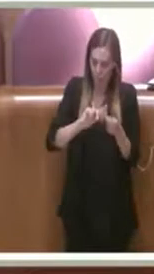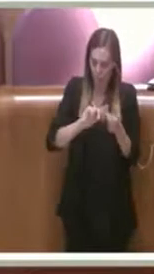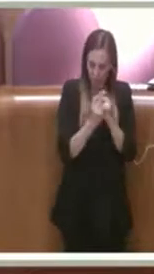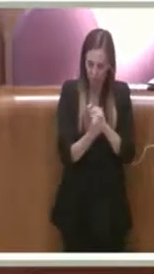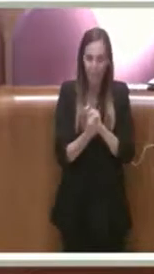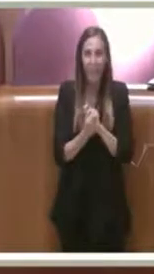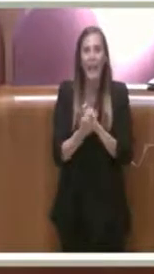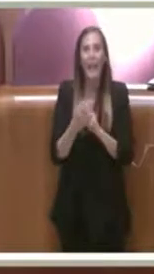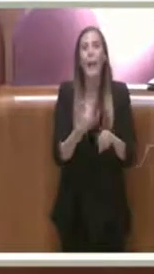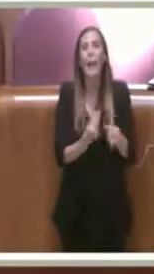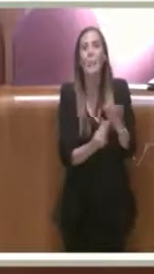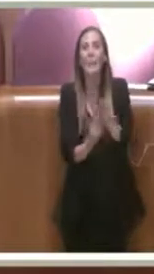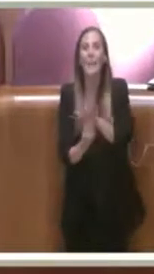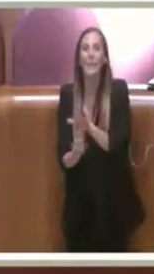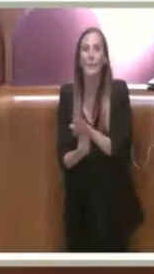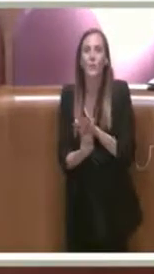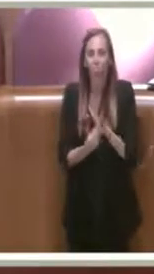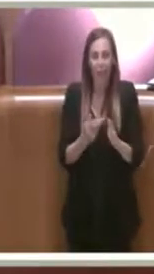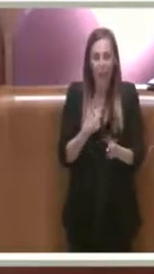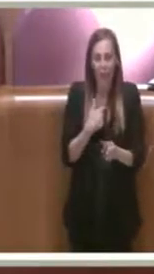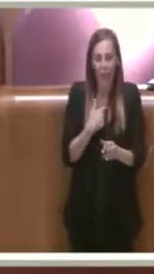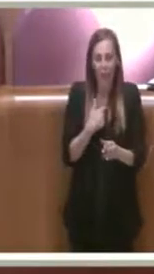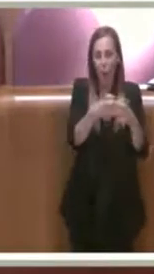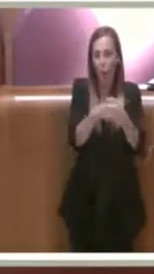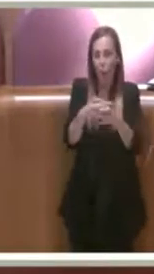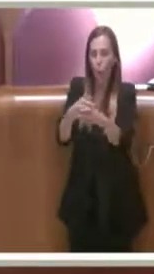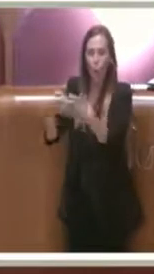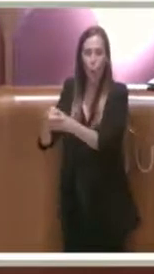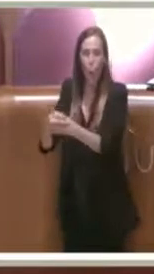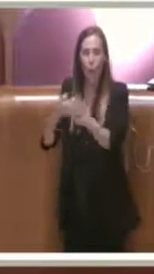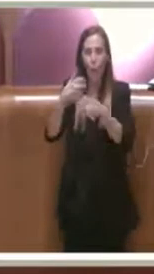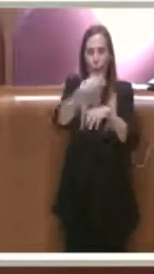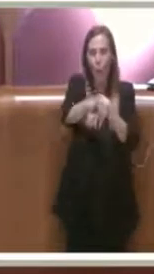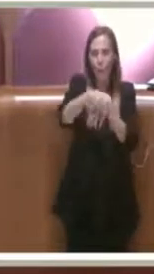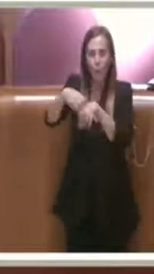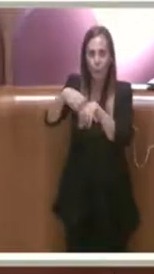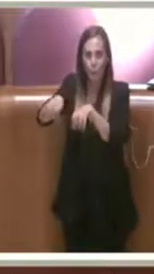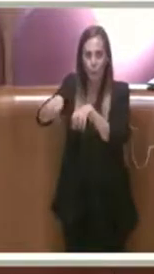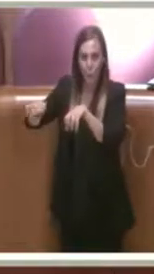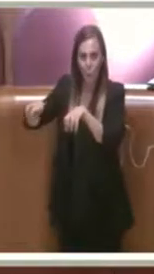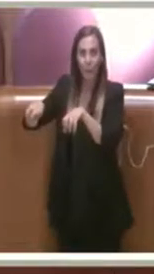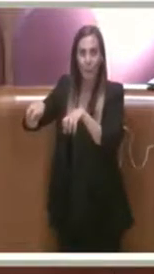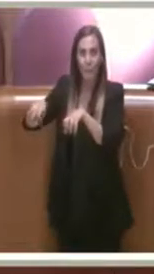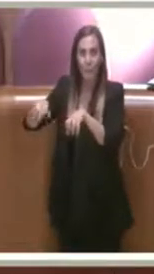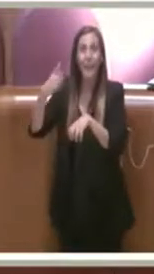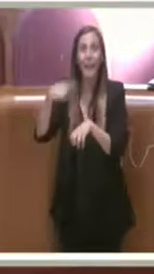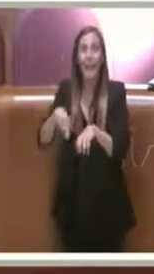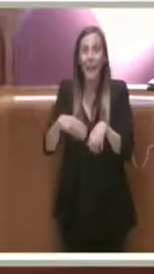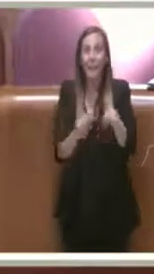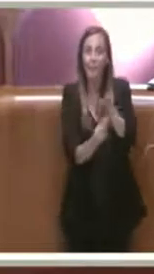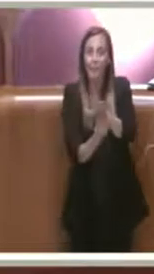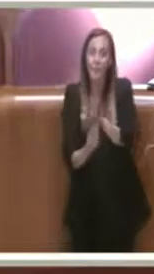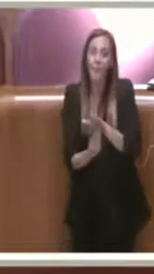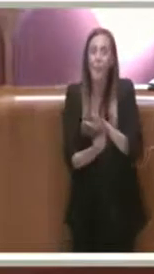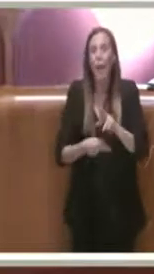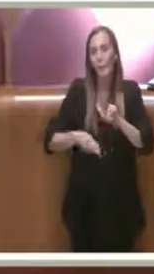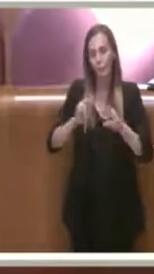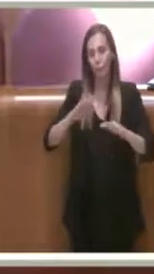del personale assegnato ai gruppi, in particolare l'attribuzione delle risorse è più graduale.